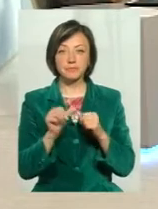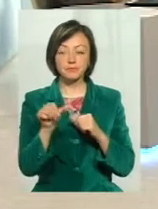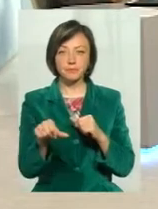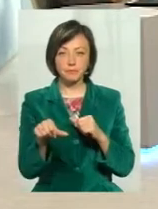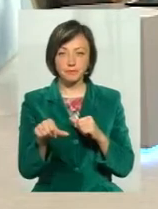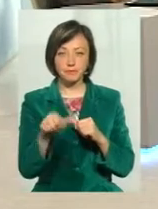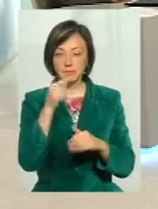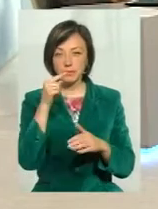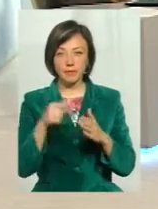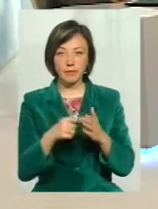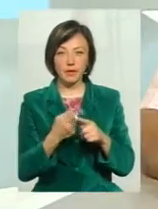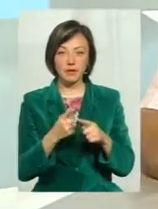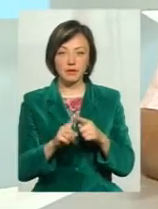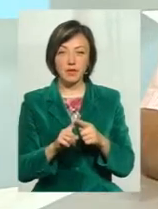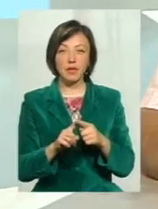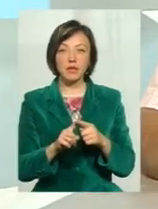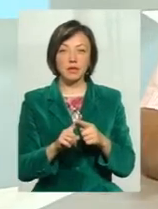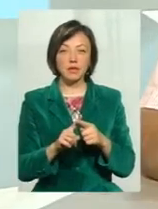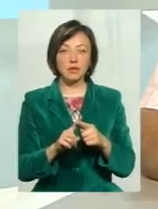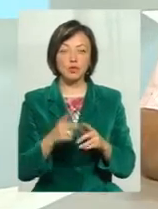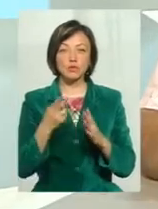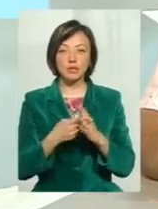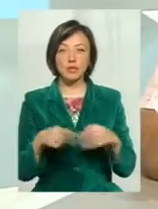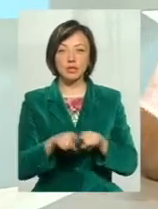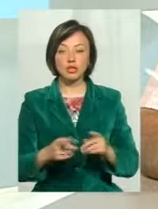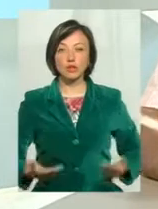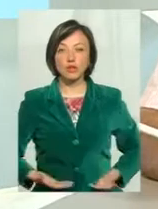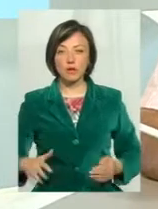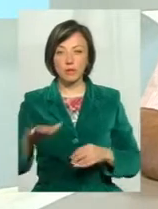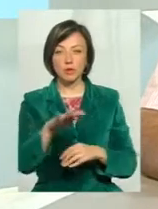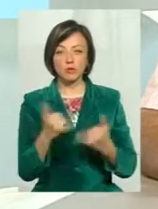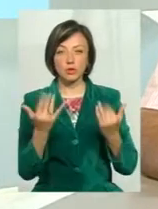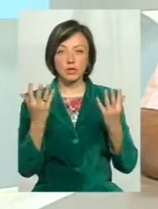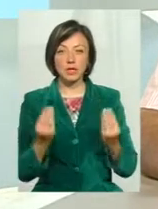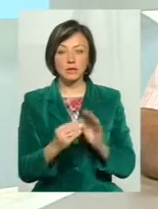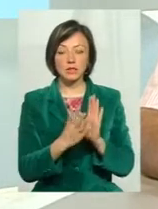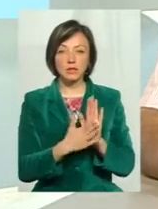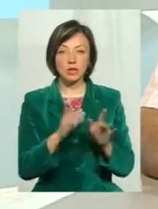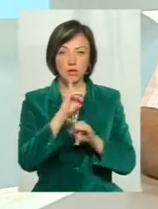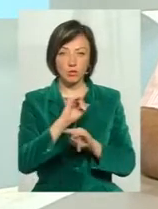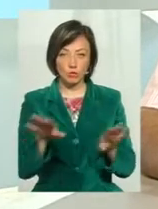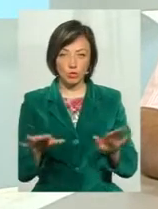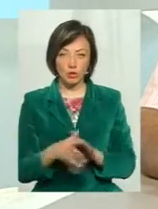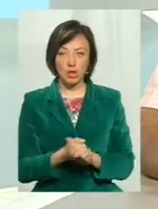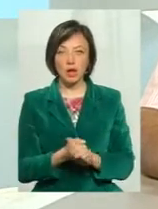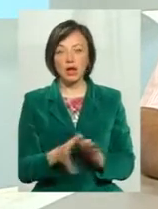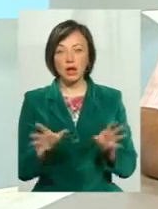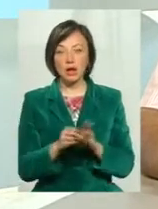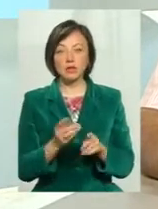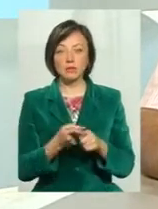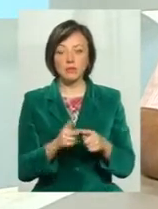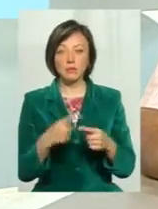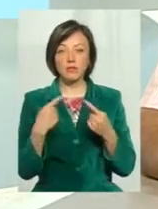не підпадає сьогодні під законодавство. Тобто субсидії на такі житлові приміщення на сьогоднішній день призначатися не будуть. Разом з тим, в